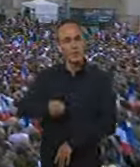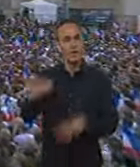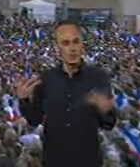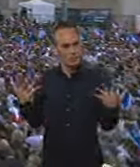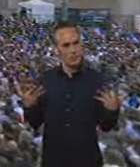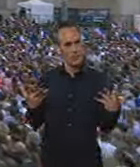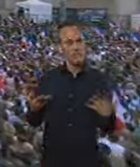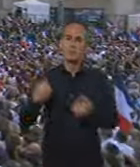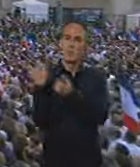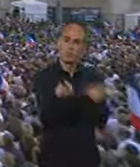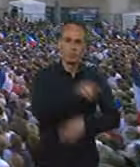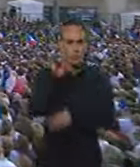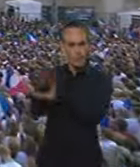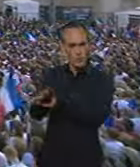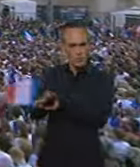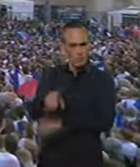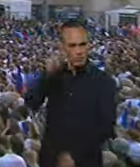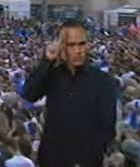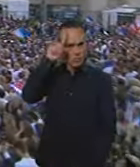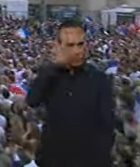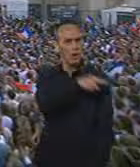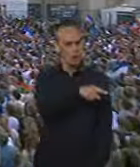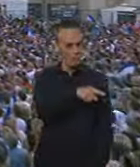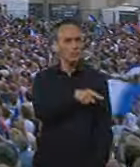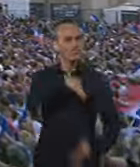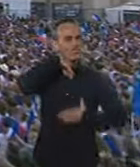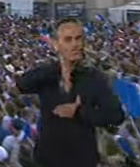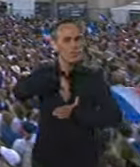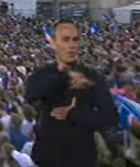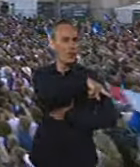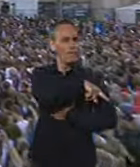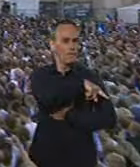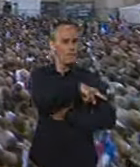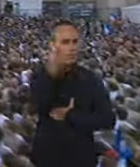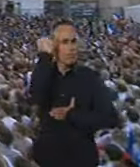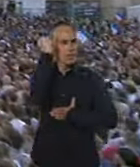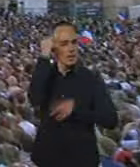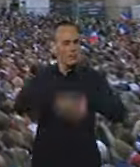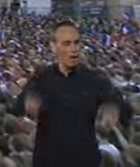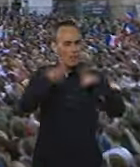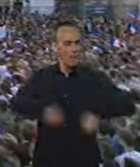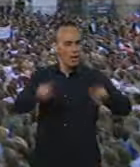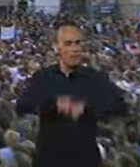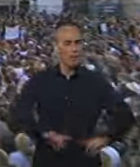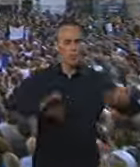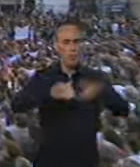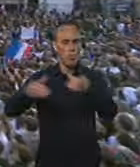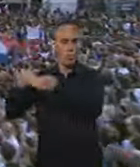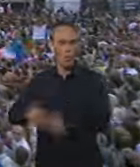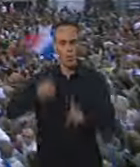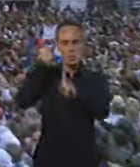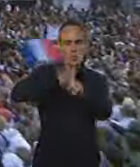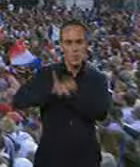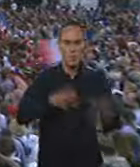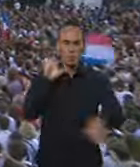qu'au fond vous n'avez pas abandonné cette vieille lune de la lutte des classes qui dressent les uns contre les